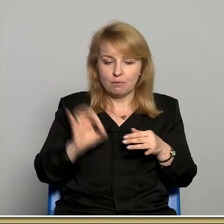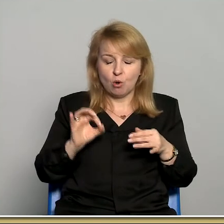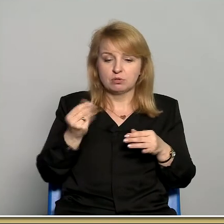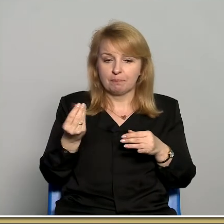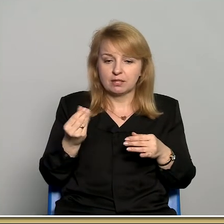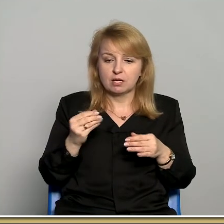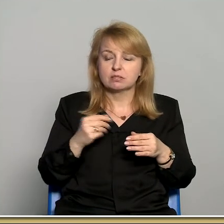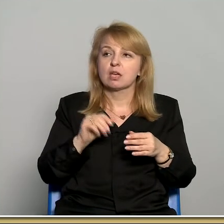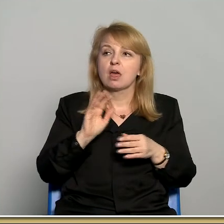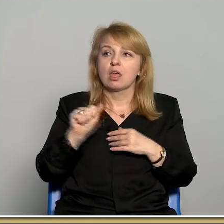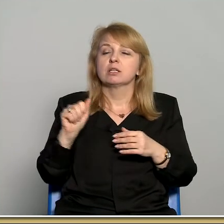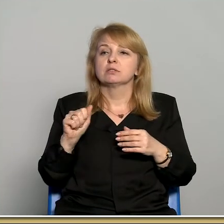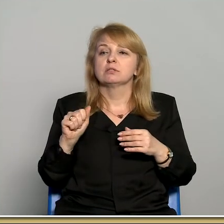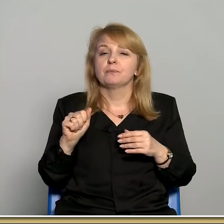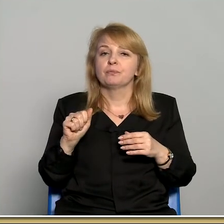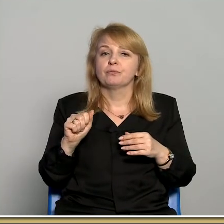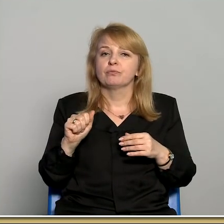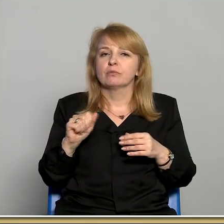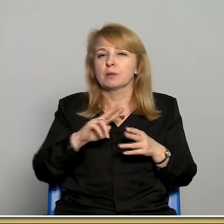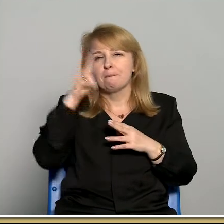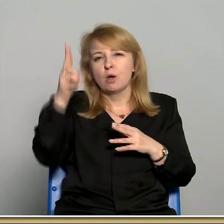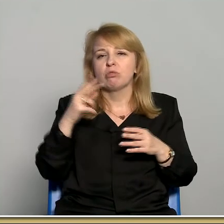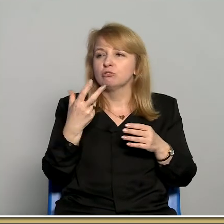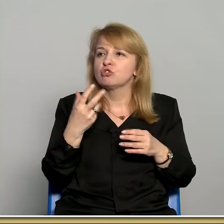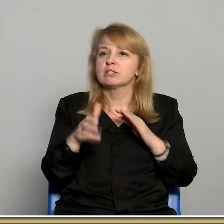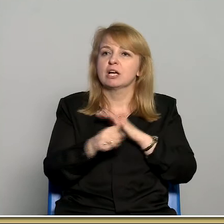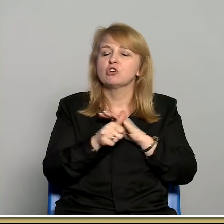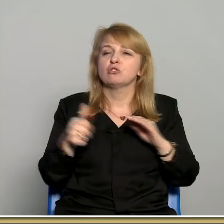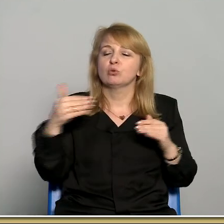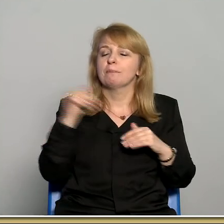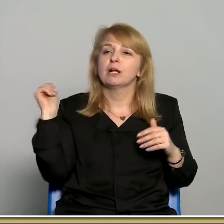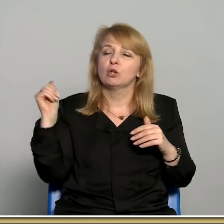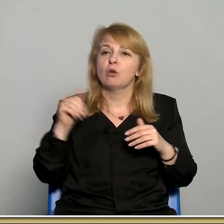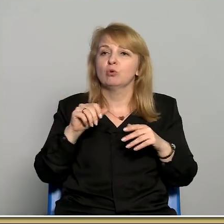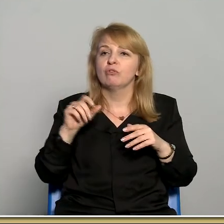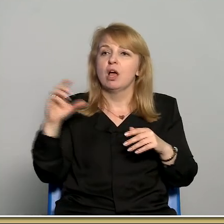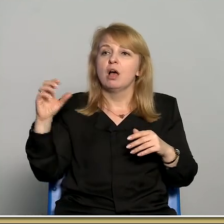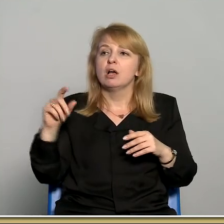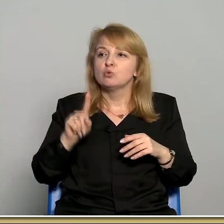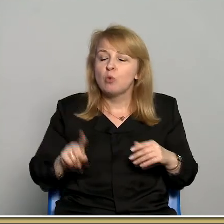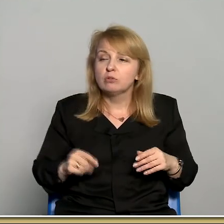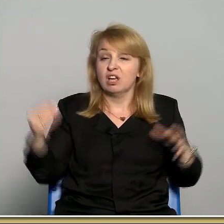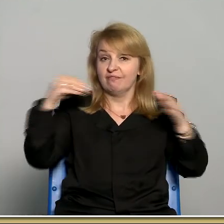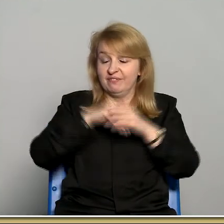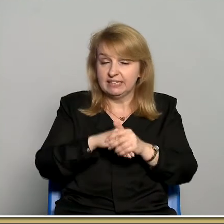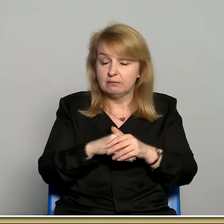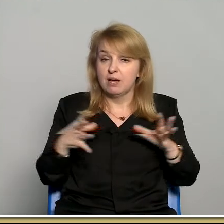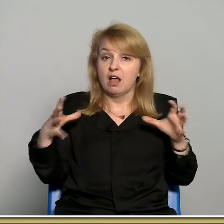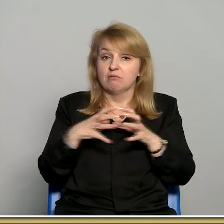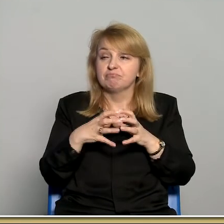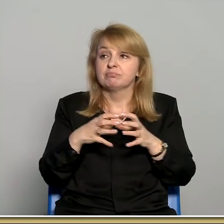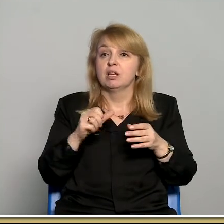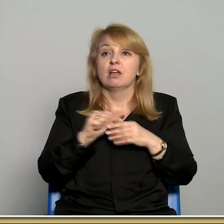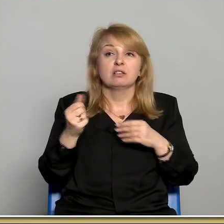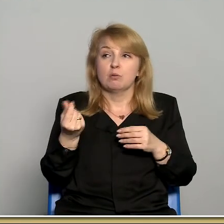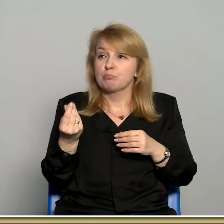dostępnych mówimy o ponad 360 milionach złotych, a zatem razem są to środki